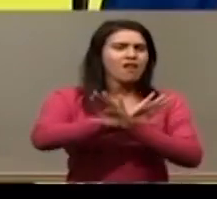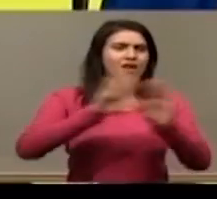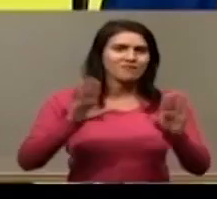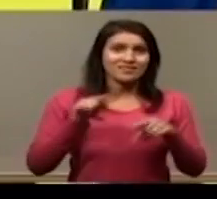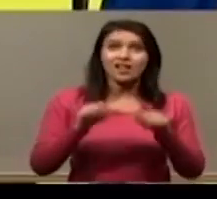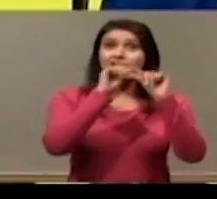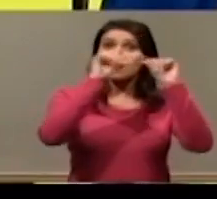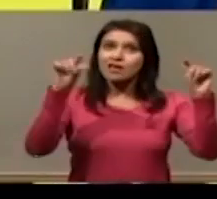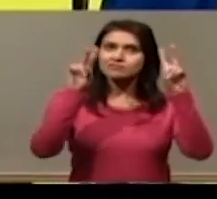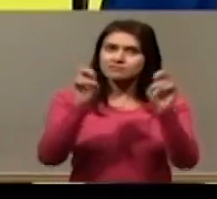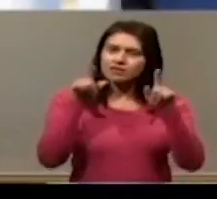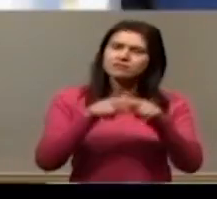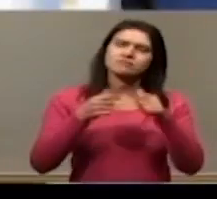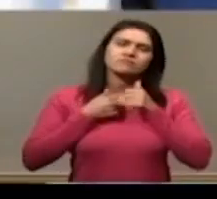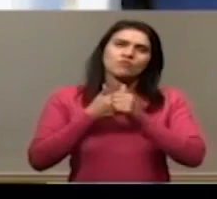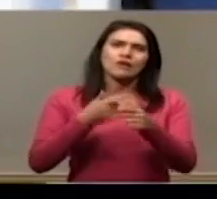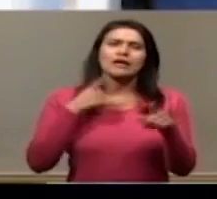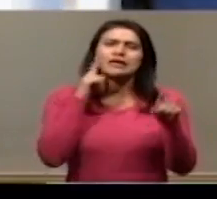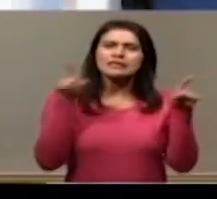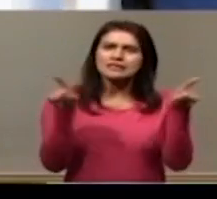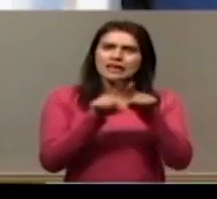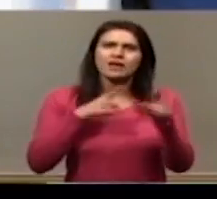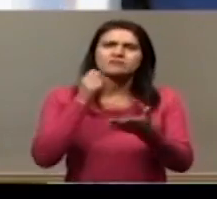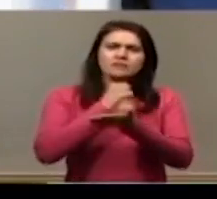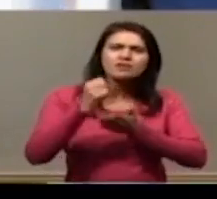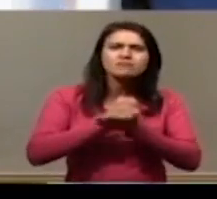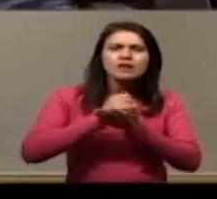मैं हमेशा कोशिश करता रहता हूँ कि मैं अपने आप को डे बाय डे इम्प्रूव करूँ। दैट्स लवली।